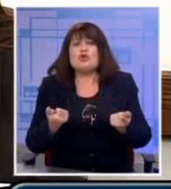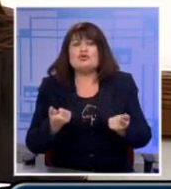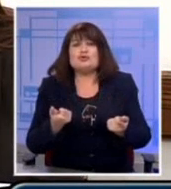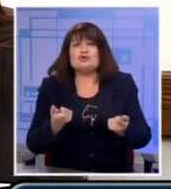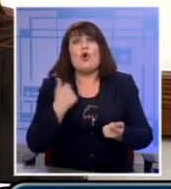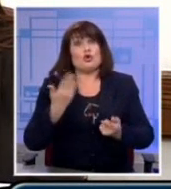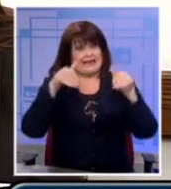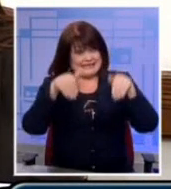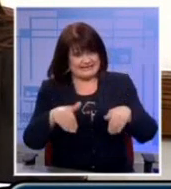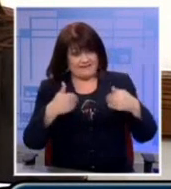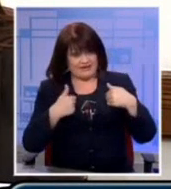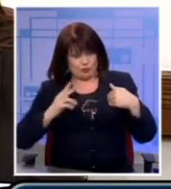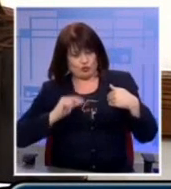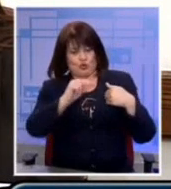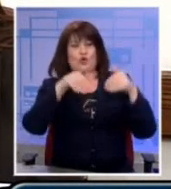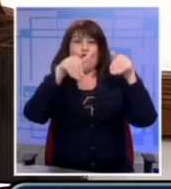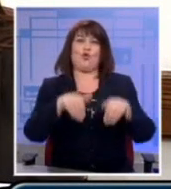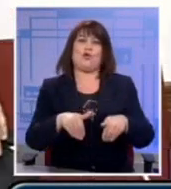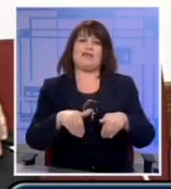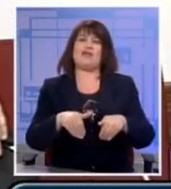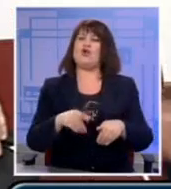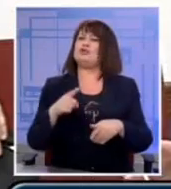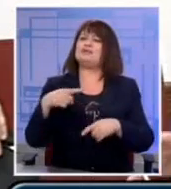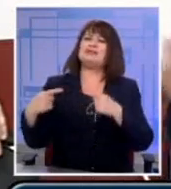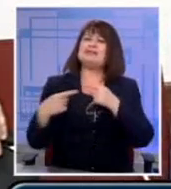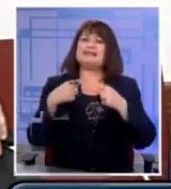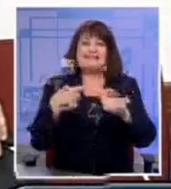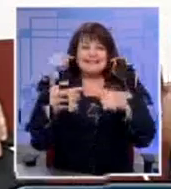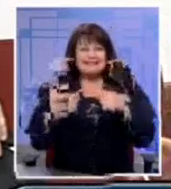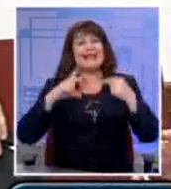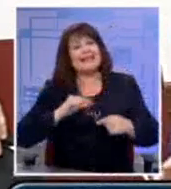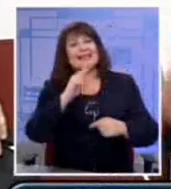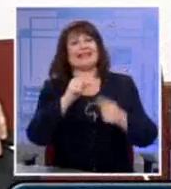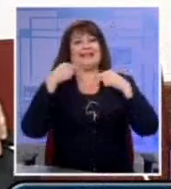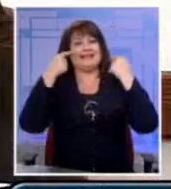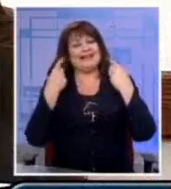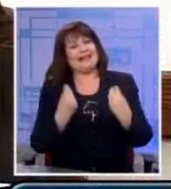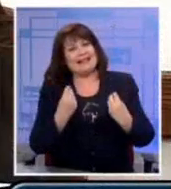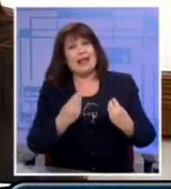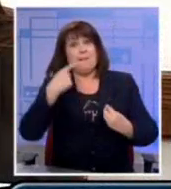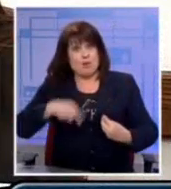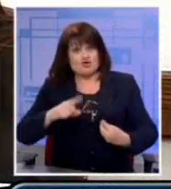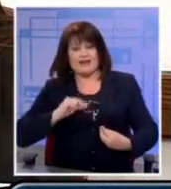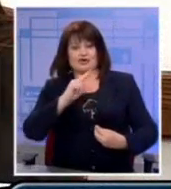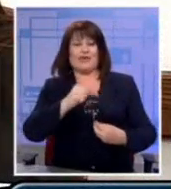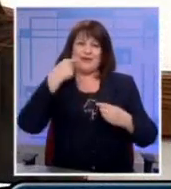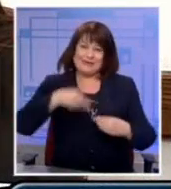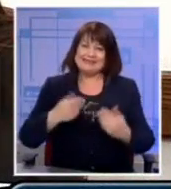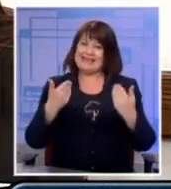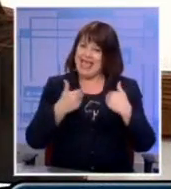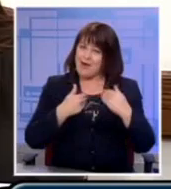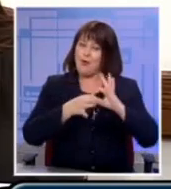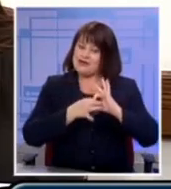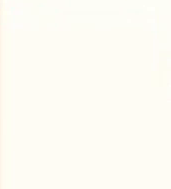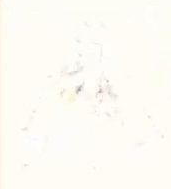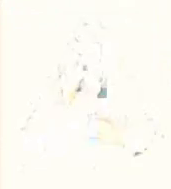με σέβεστε, θα σας σέβομαι. Μόλις μου γελάτε, θα σας γελάω. Καλώς. Όταν θα με προσβάλλετε, θα έχετε γελάω την,